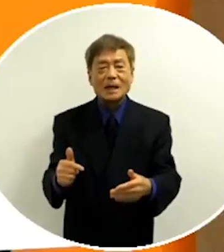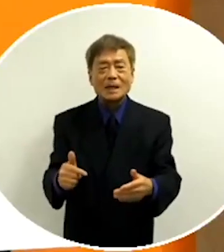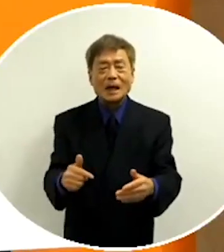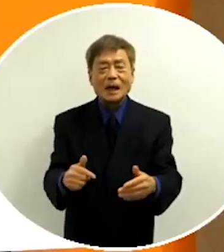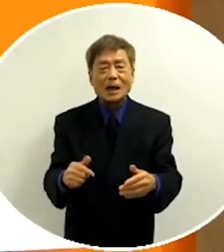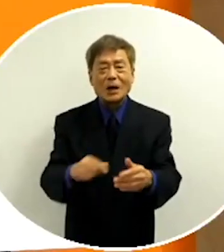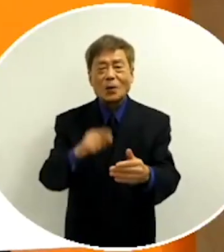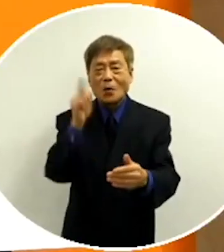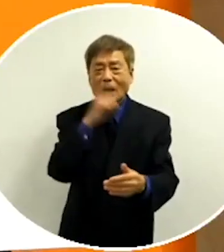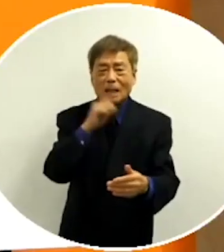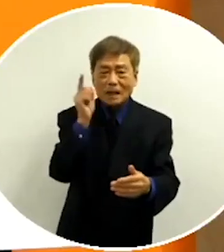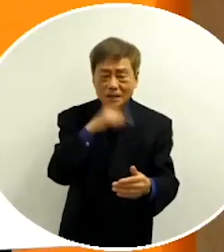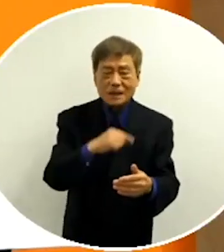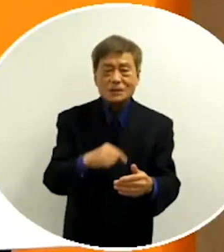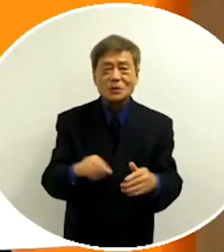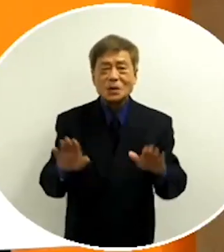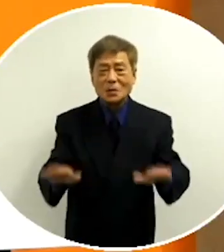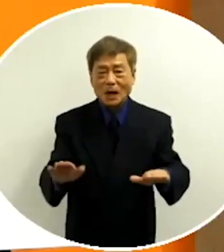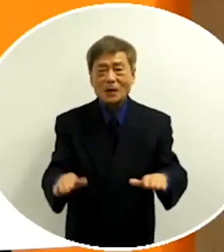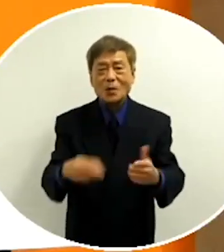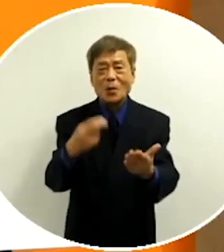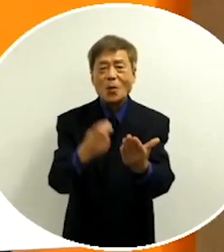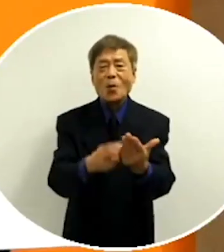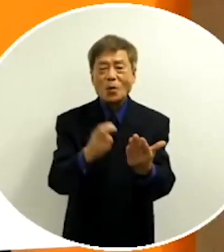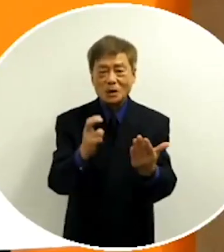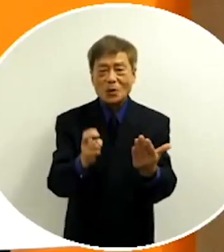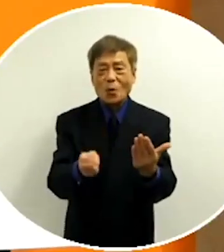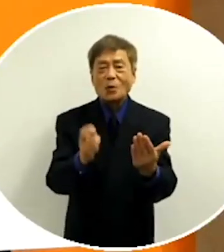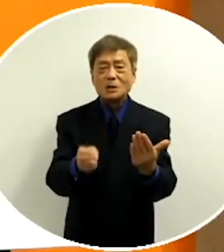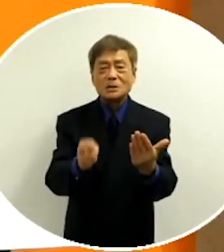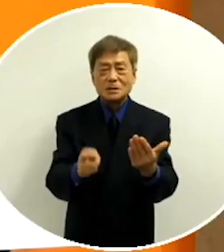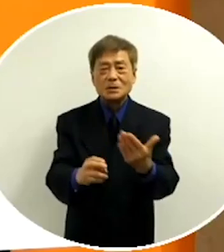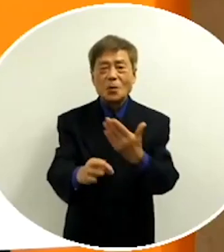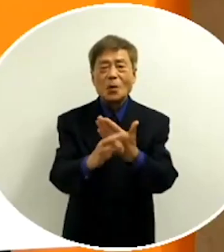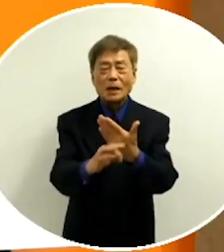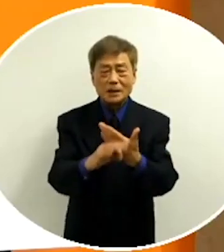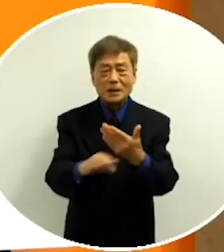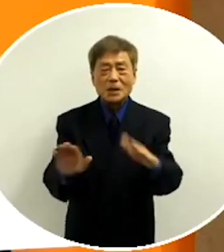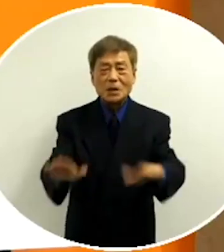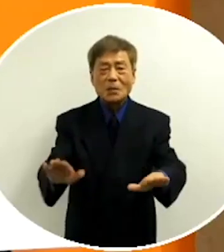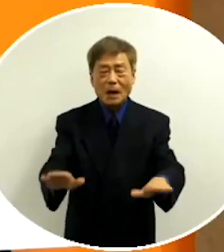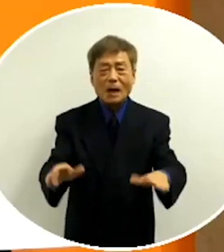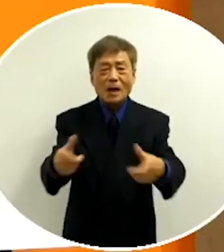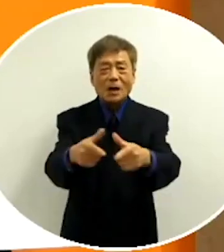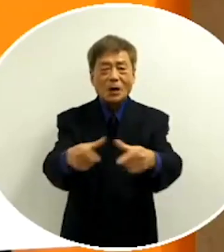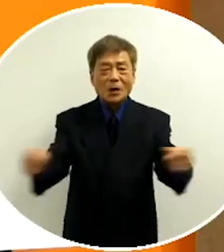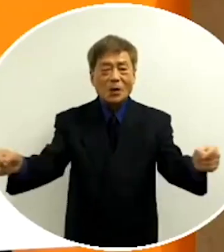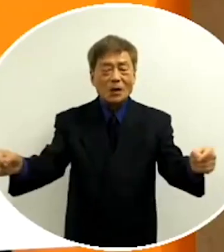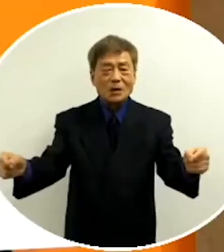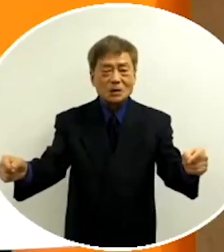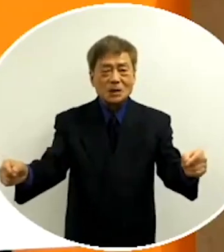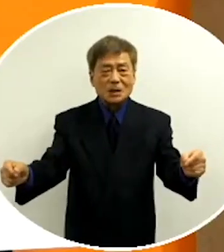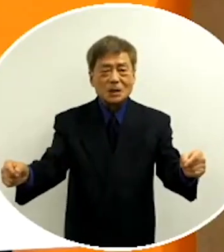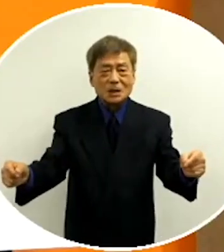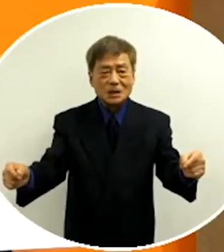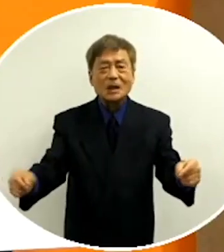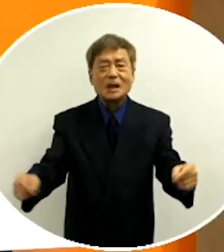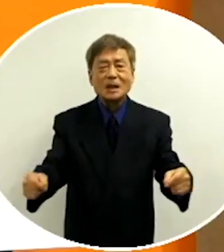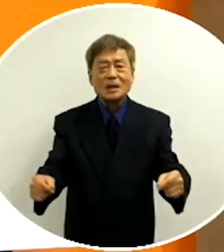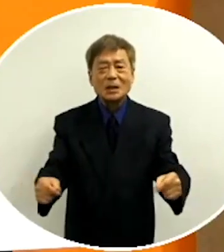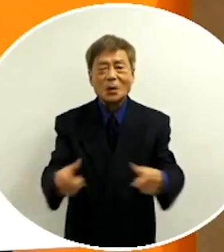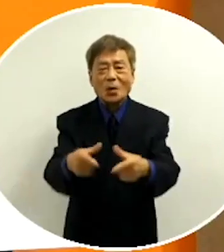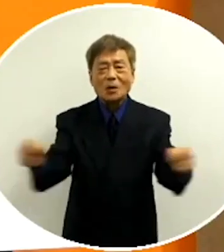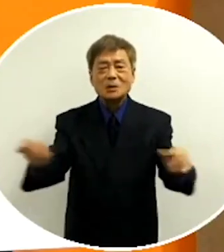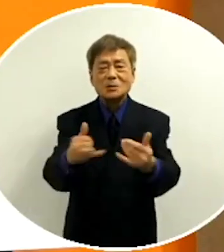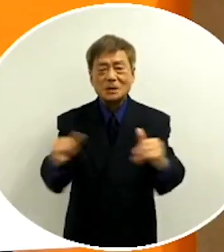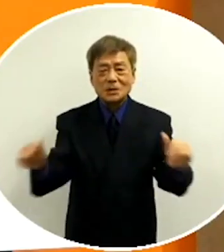誰がそんな法案の成立を望んでいるのかとそれは国家をいわば支配しているかははうれしいし